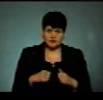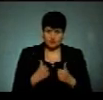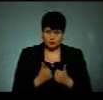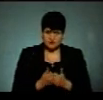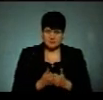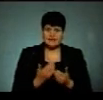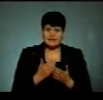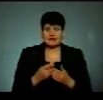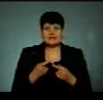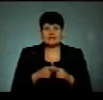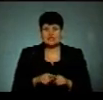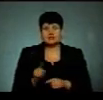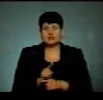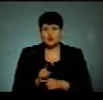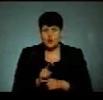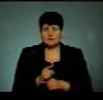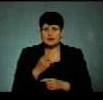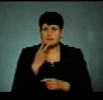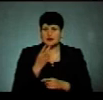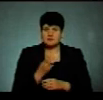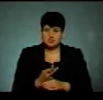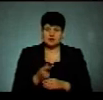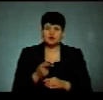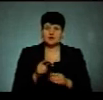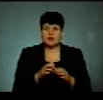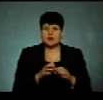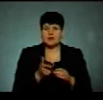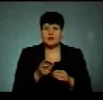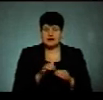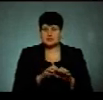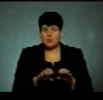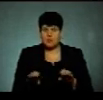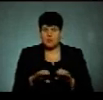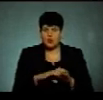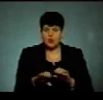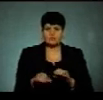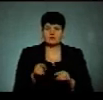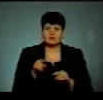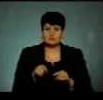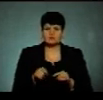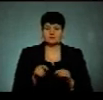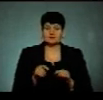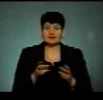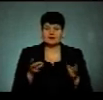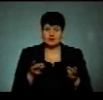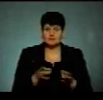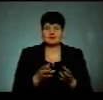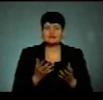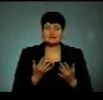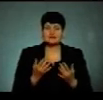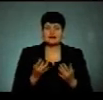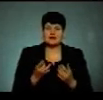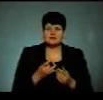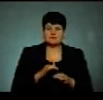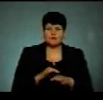Є технічні норми, які передбачають, що газопроводи такої-то пропускної здатності необхідно стільки разів в